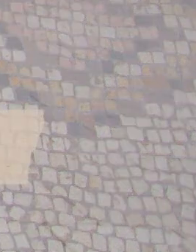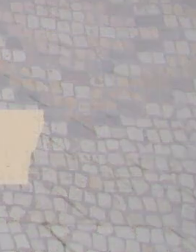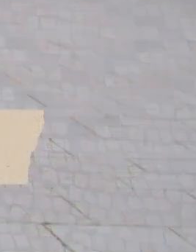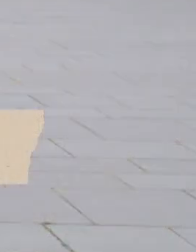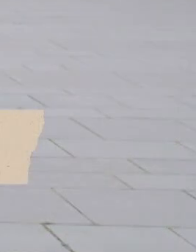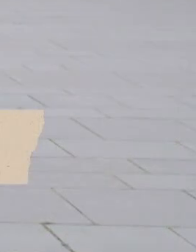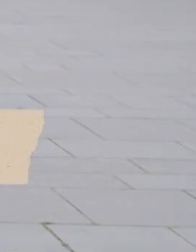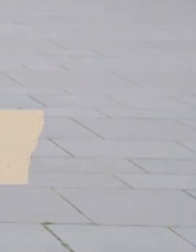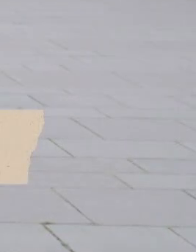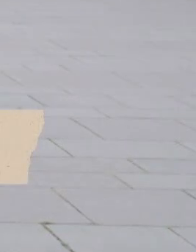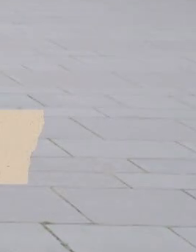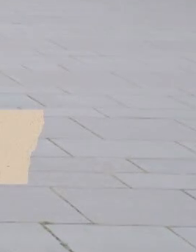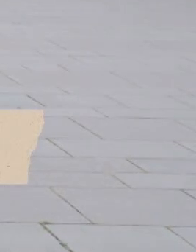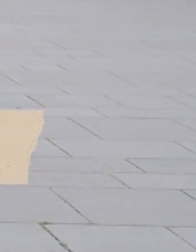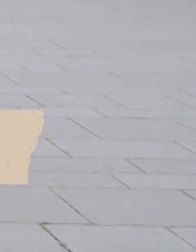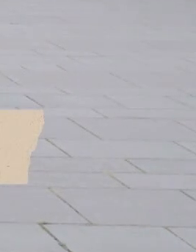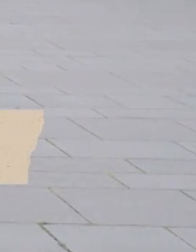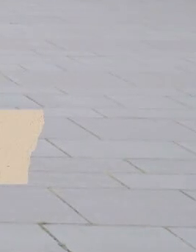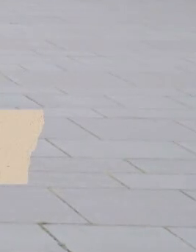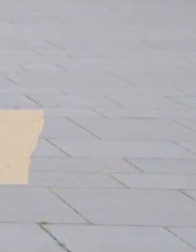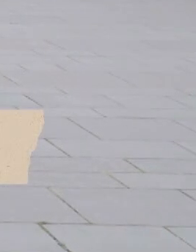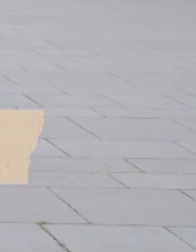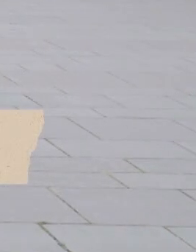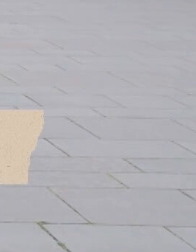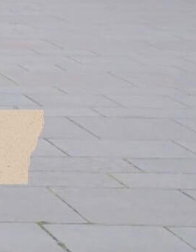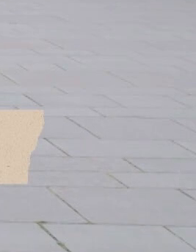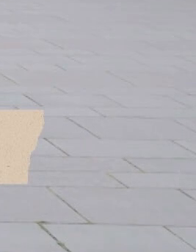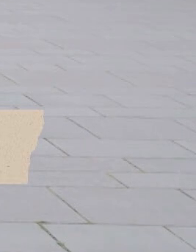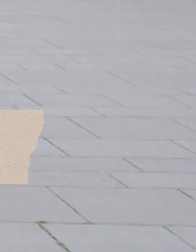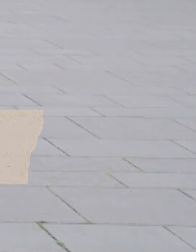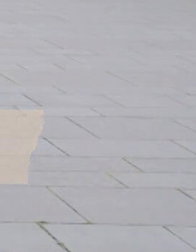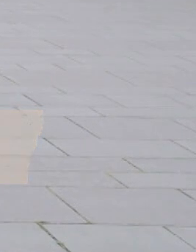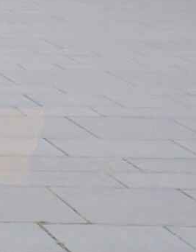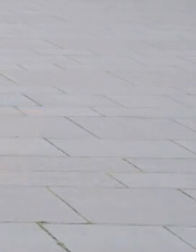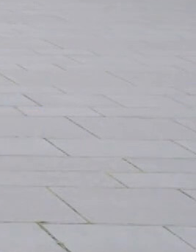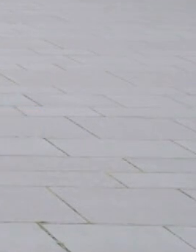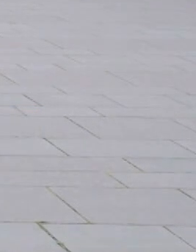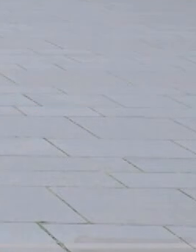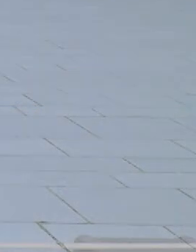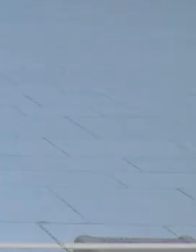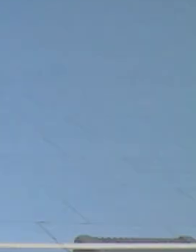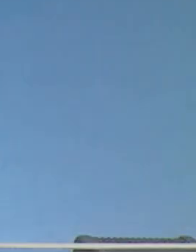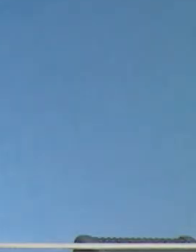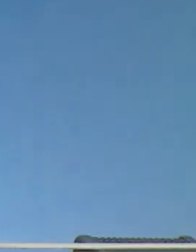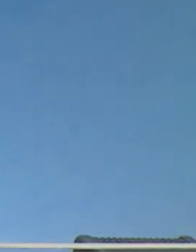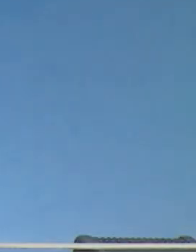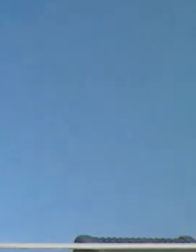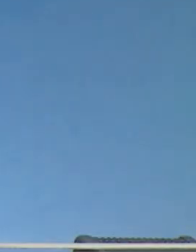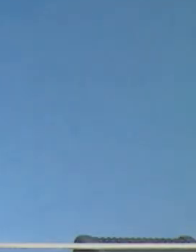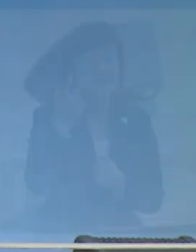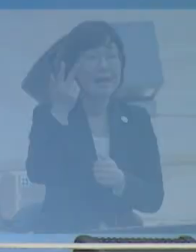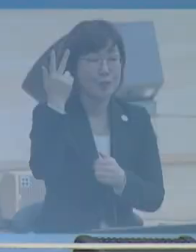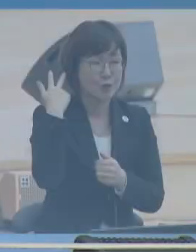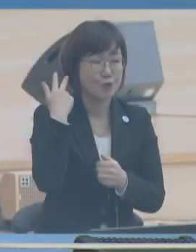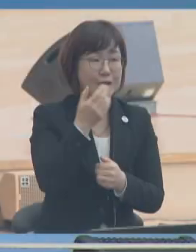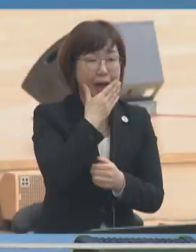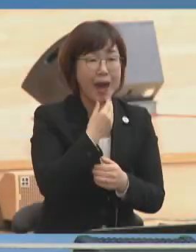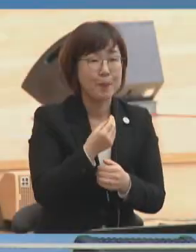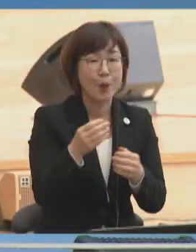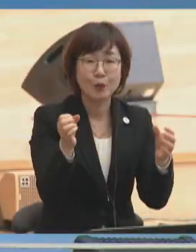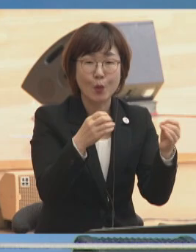까닭이로다. 여러분이 이 말씀을 어떻게 생각하십니까? 여러분, 지난주에 행복 토크를